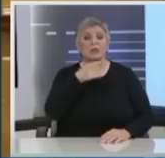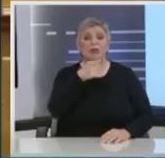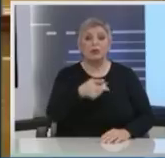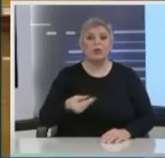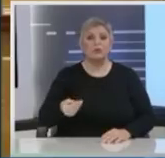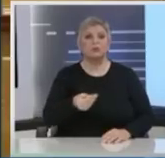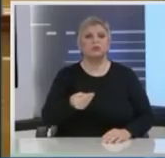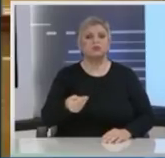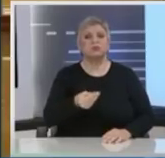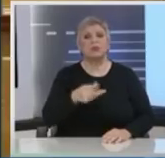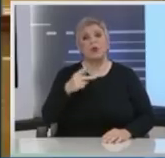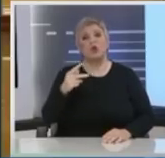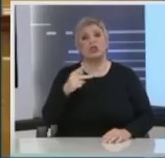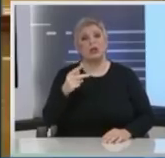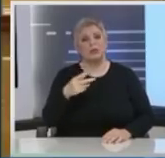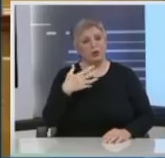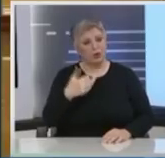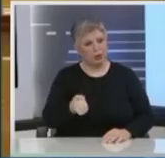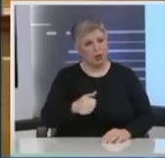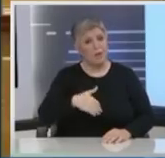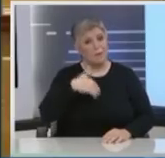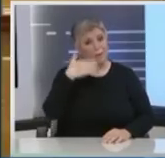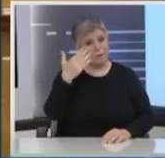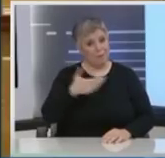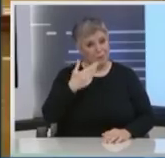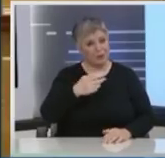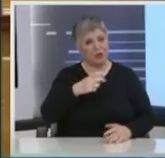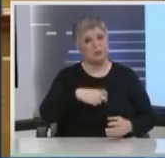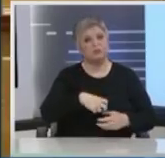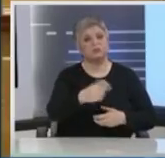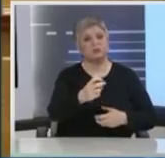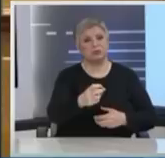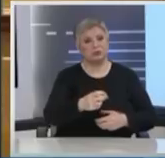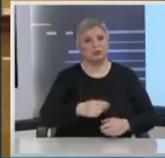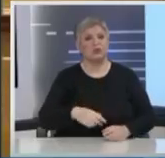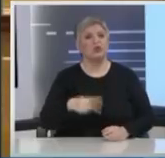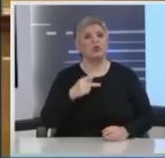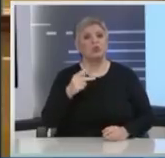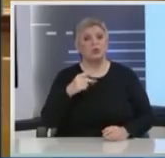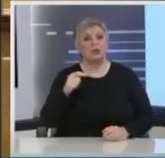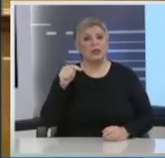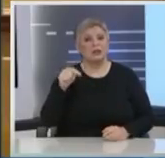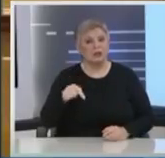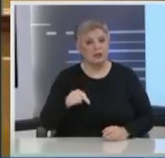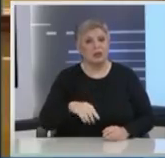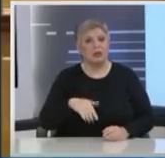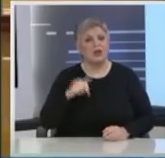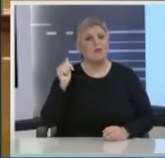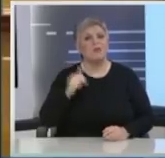απέσυνε συνεχεία την αγωγή. Ο κύριος Κουρτάκης και ο κύριος Τζένος, από τα παροπολιτικά,